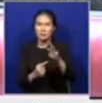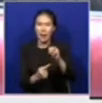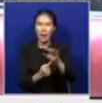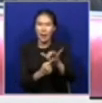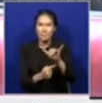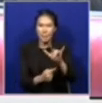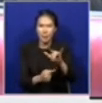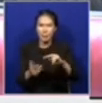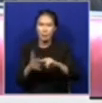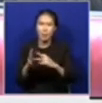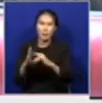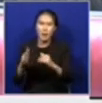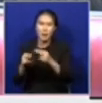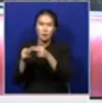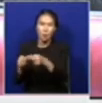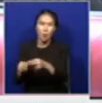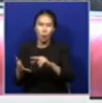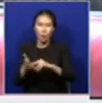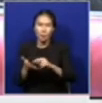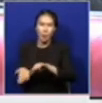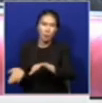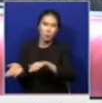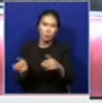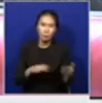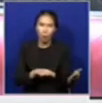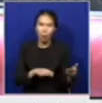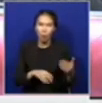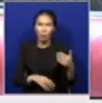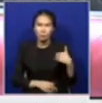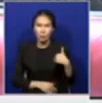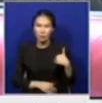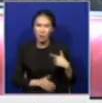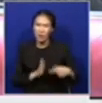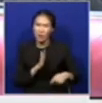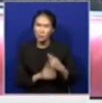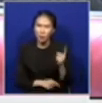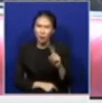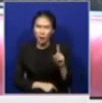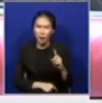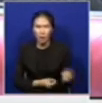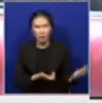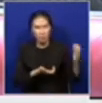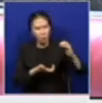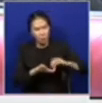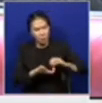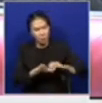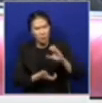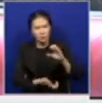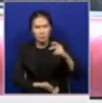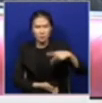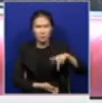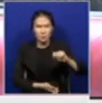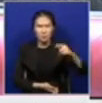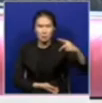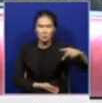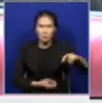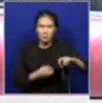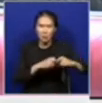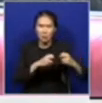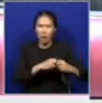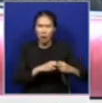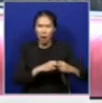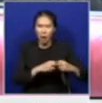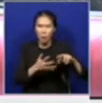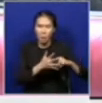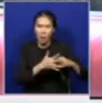ดล่มสลายทำไมครับทำไม CPTPP ถึงทำให้อุตสาหกรรมยาของประเทศไทยหรือย